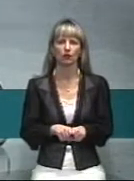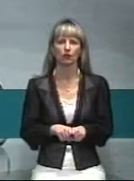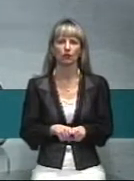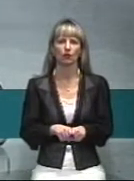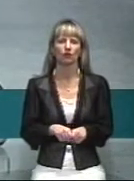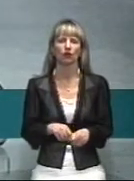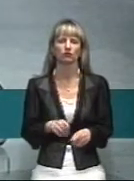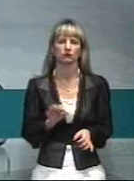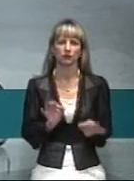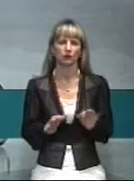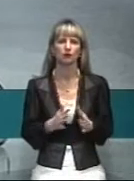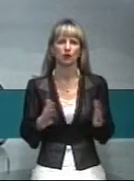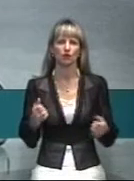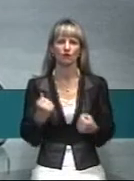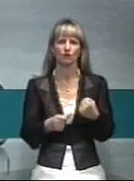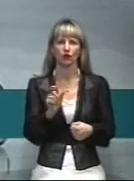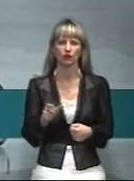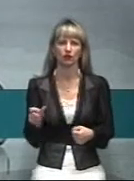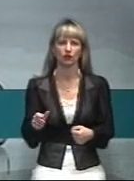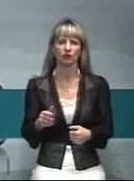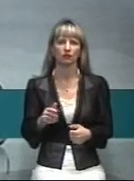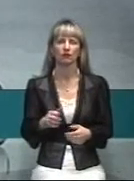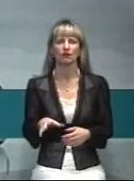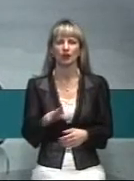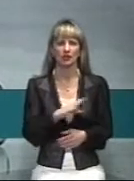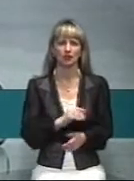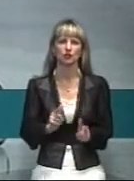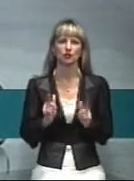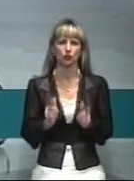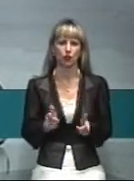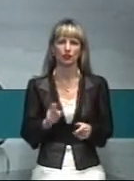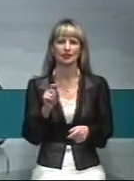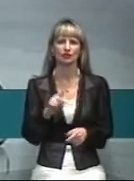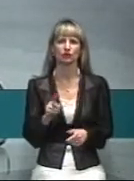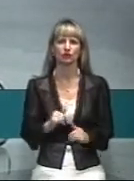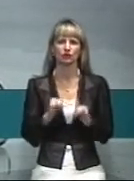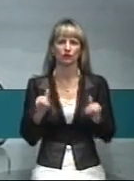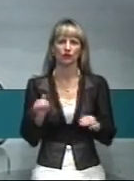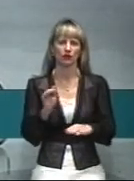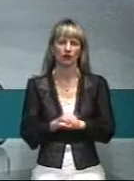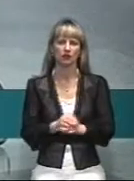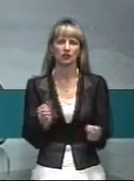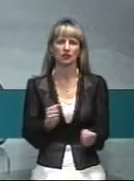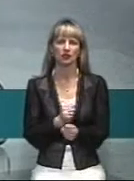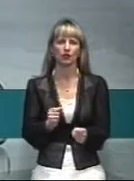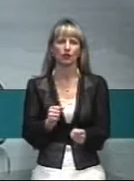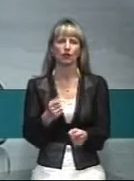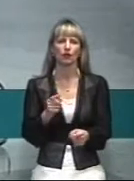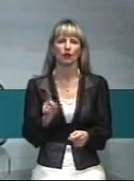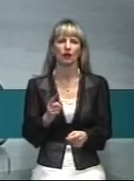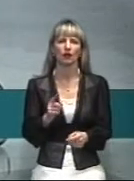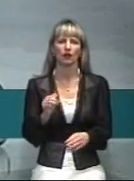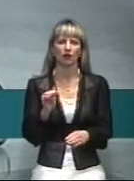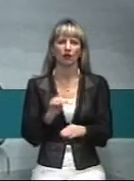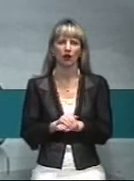позитивно, що абсолютна більшість водіїв, практично всі, завжди згодні з тим, що порушили швидкість, оскільки якось спростувати факт